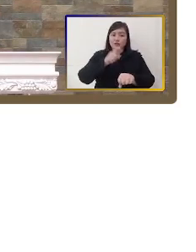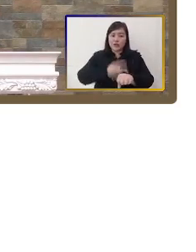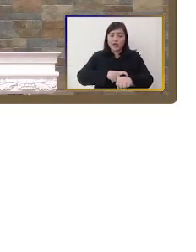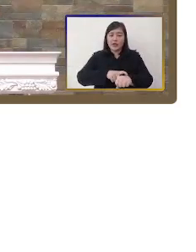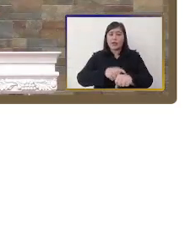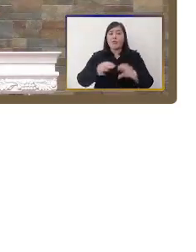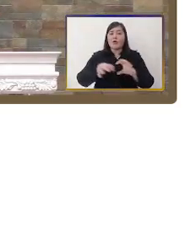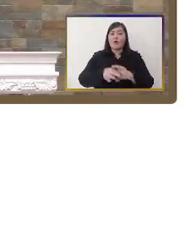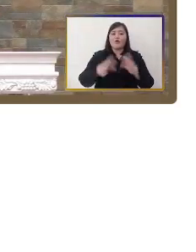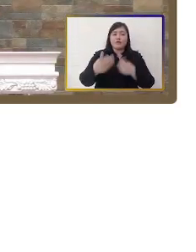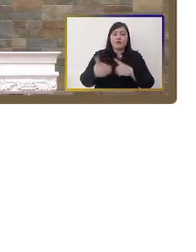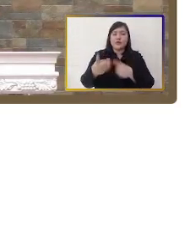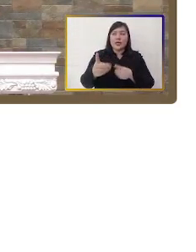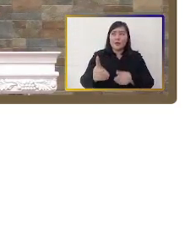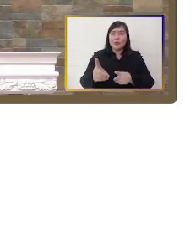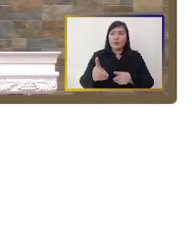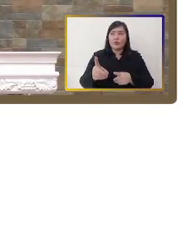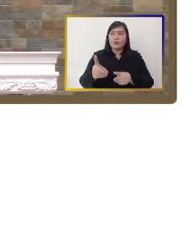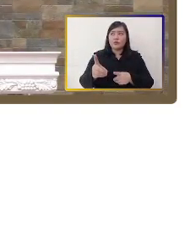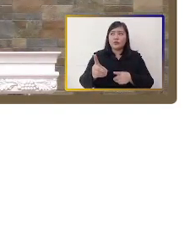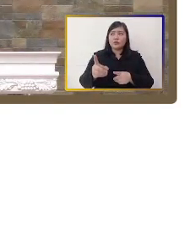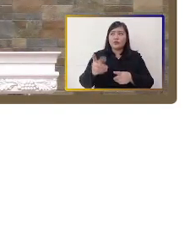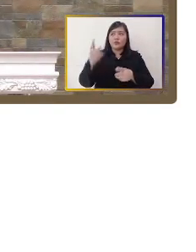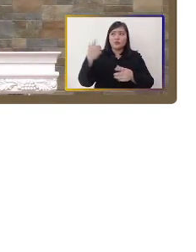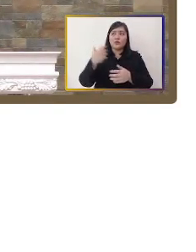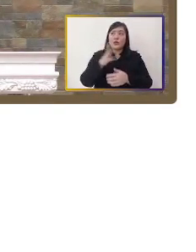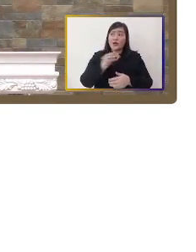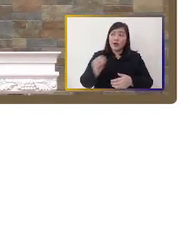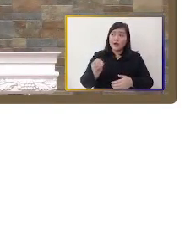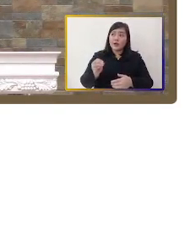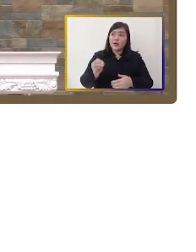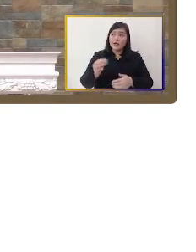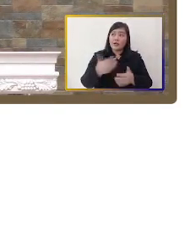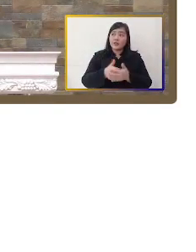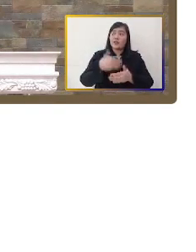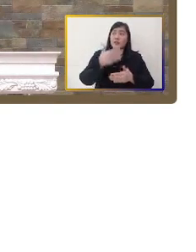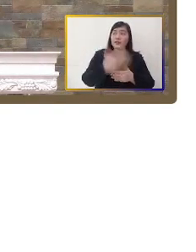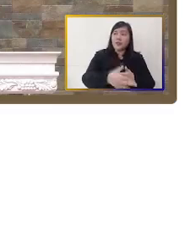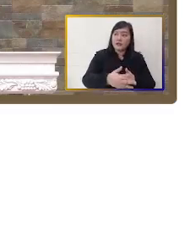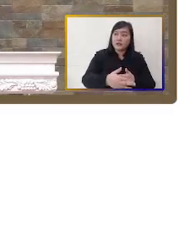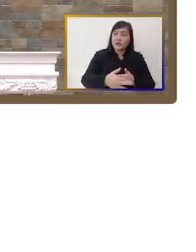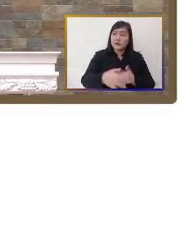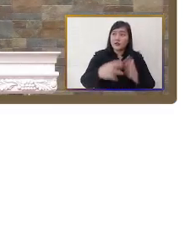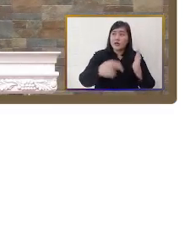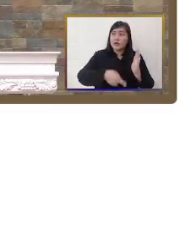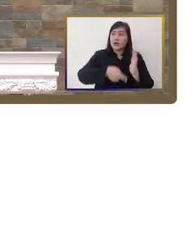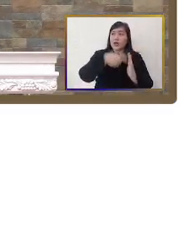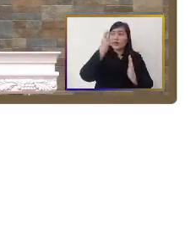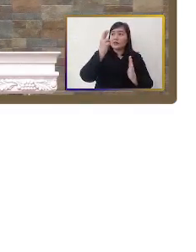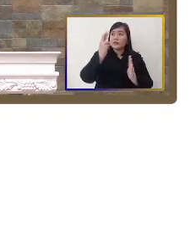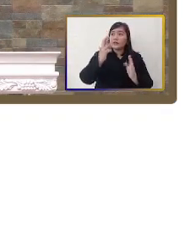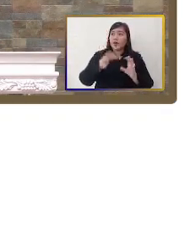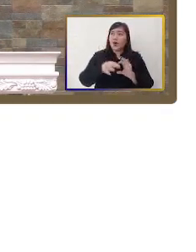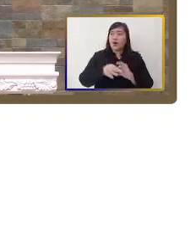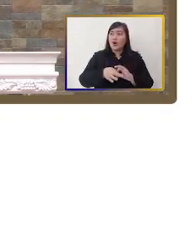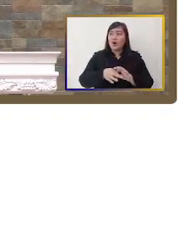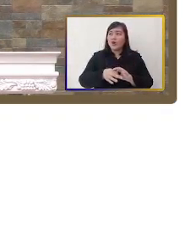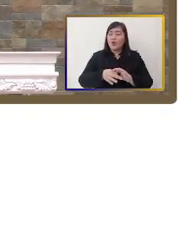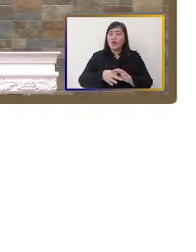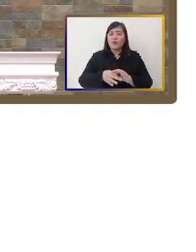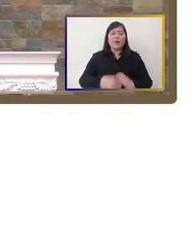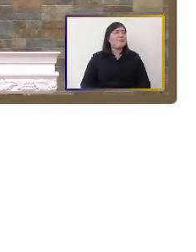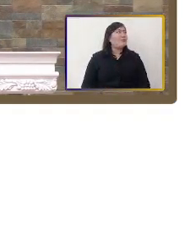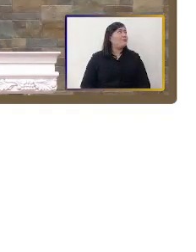na ng apostolic age. And then the rise of the papacy. And then makikita niyo po sa gitna, yung